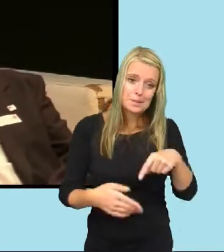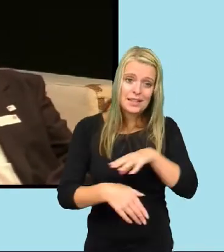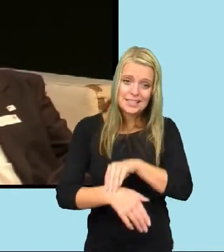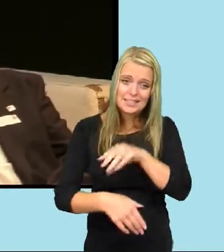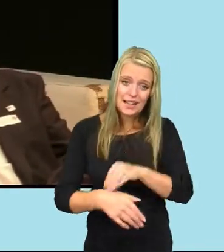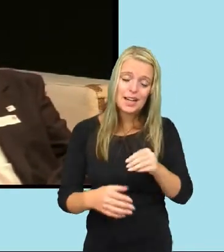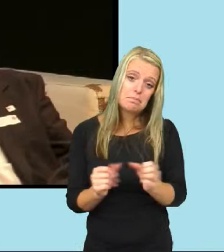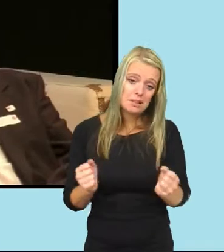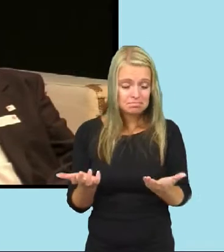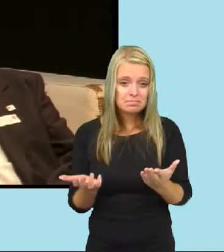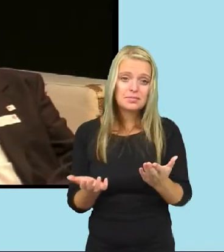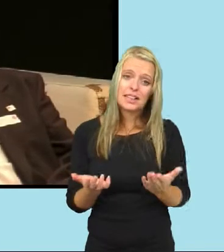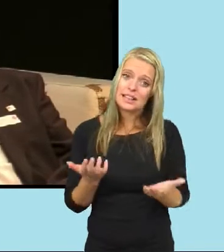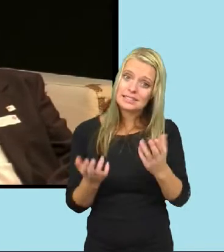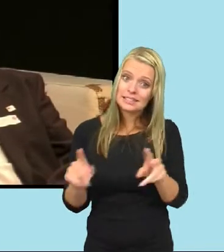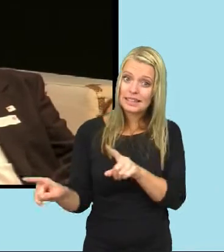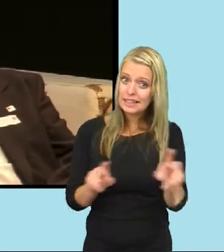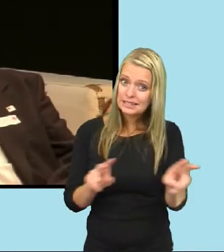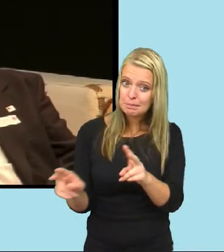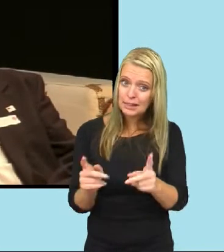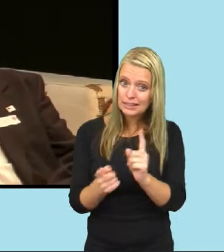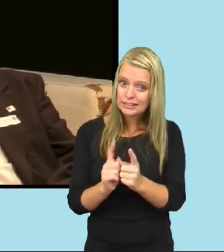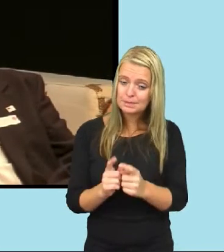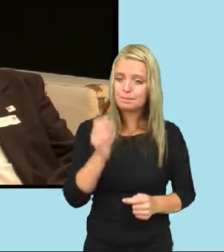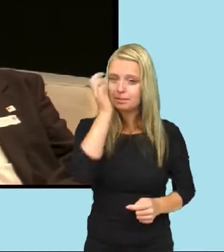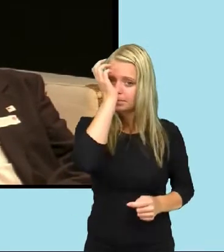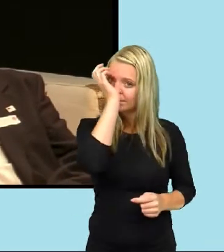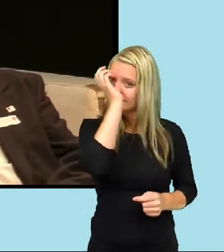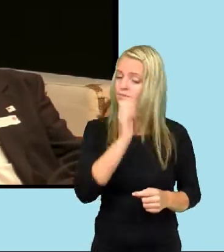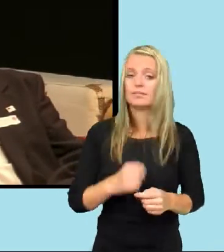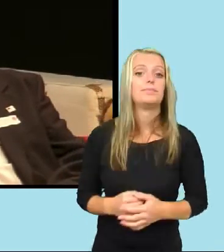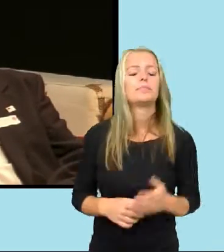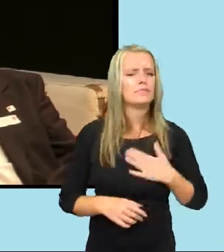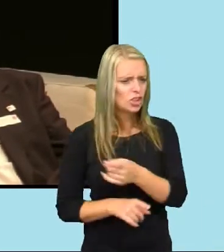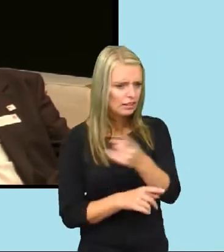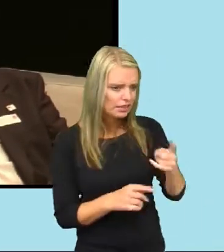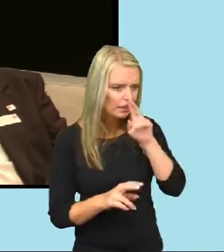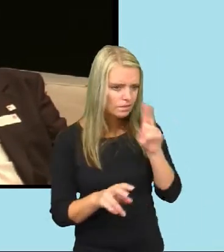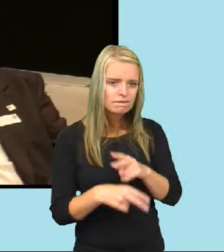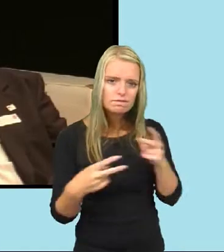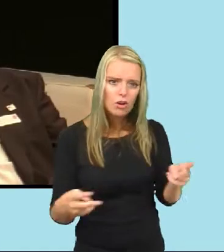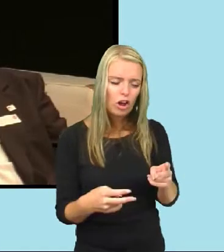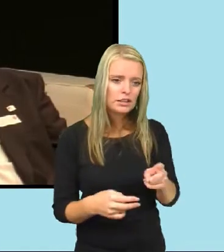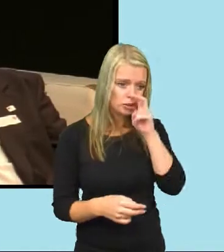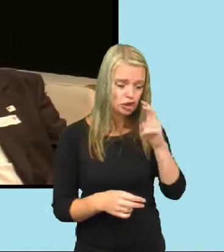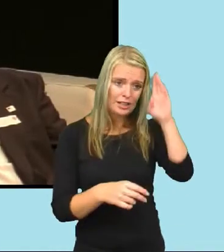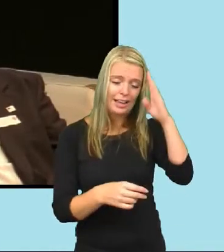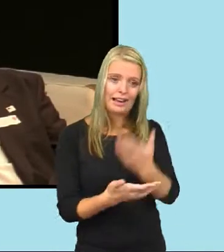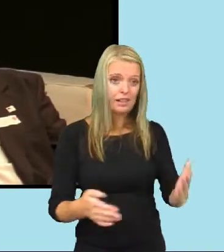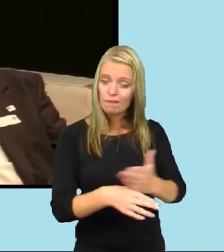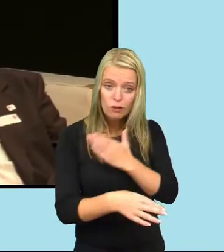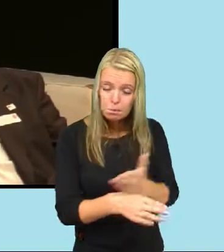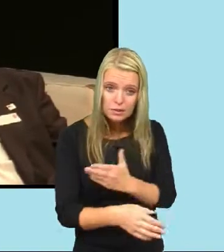kanske är ganska likt. Mm. Men känns det som, är det vanligt tycker ni att de känns oförberedda på det sättet?